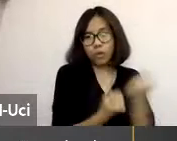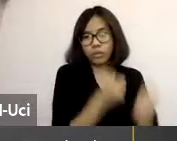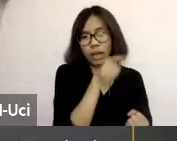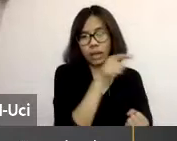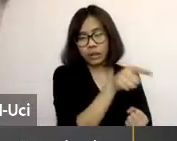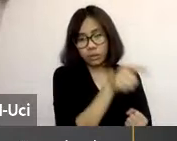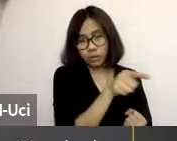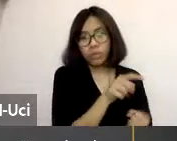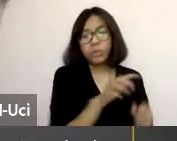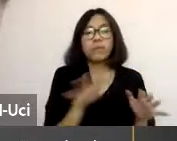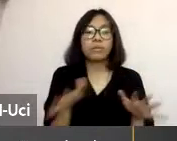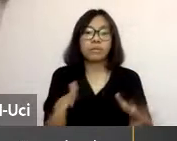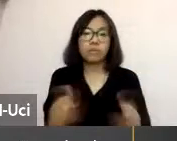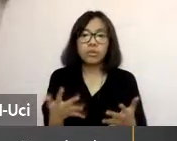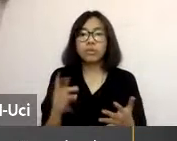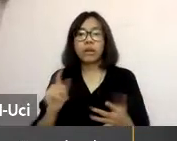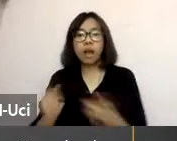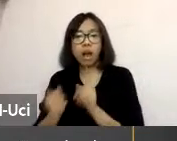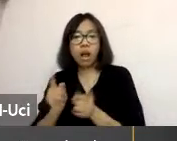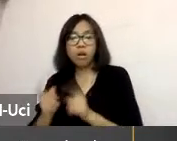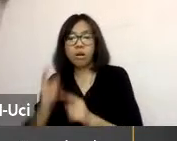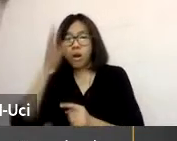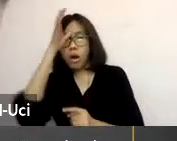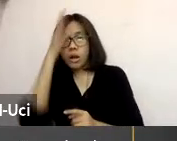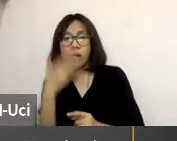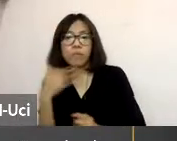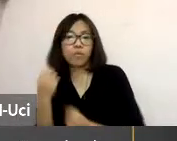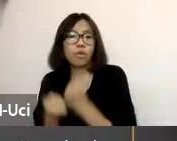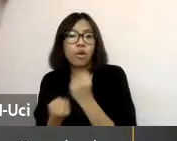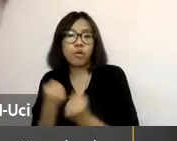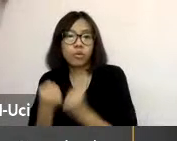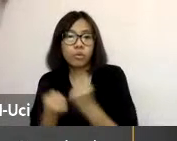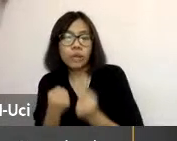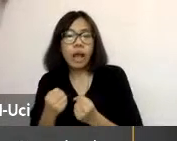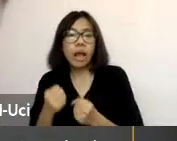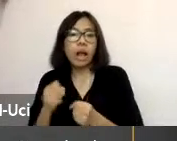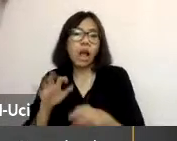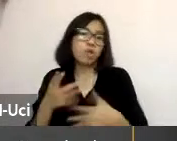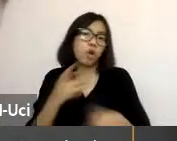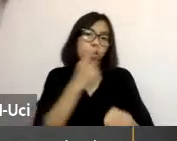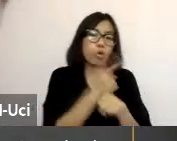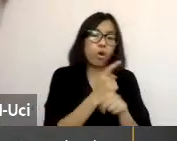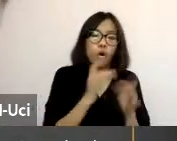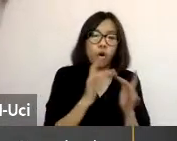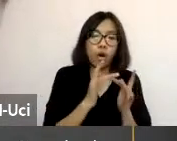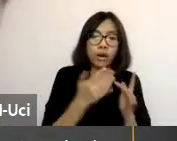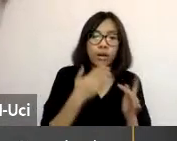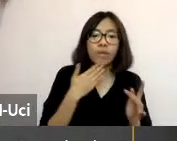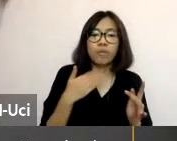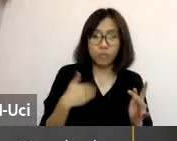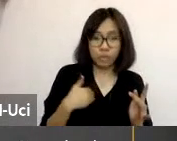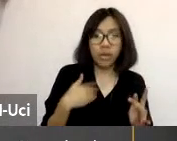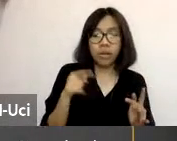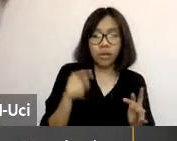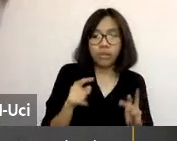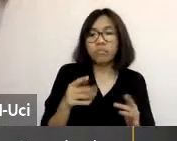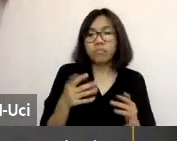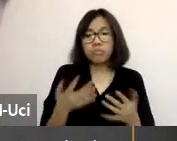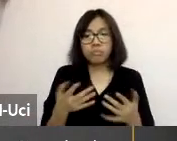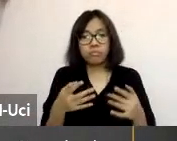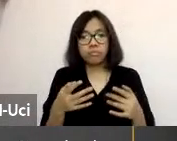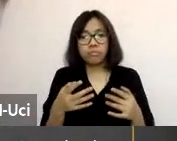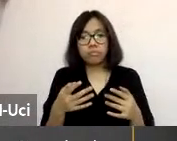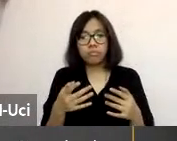kemudian ternyata pelaku usaha dalam hal ini merchant atau Qualcomm yang ternyata baik yang nanti mungkin Dewa